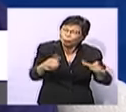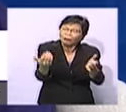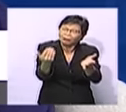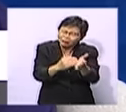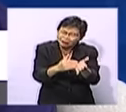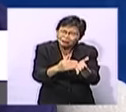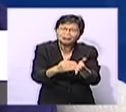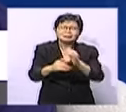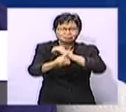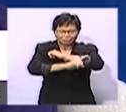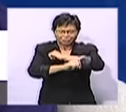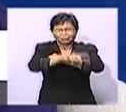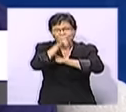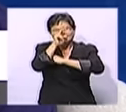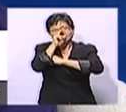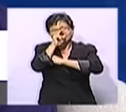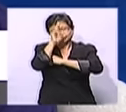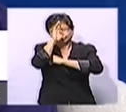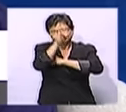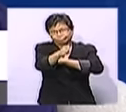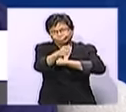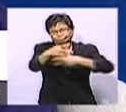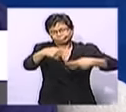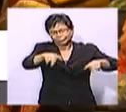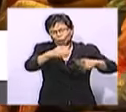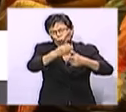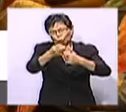barulah tindakan tegas diambil kan.